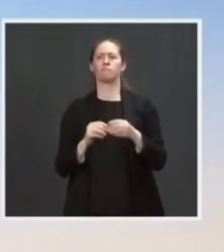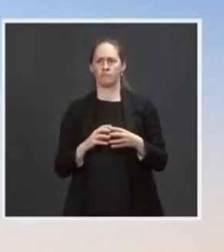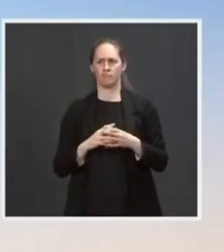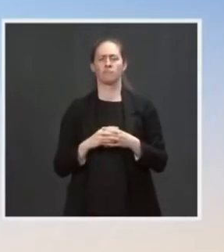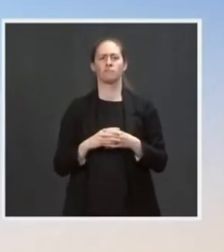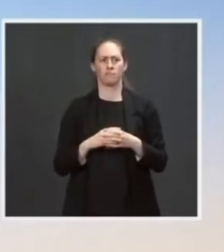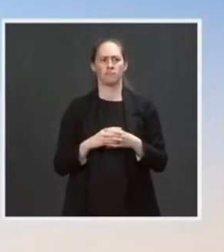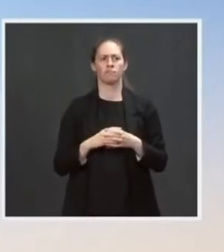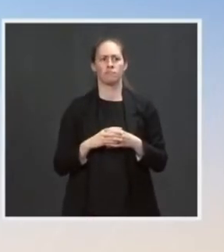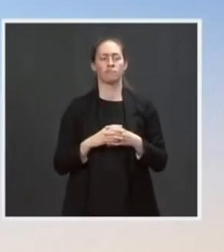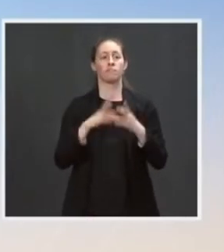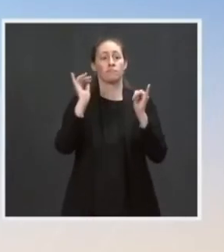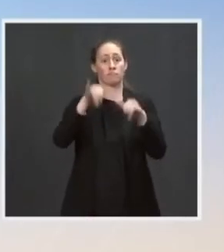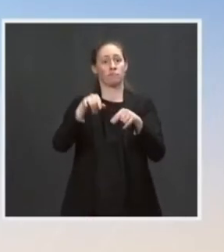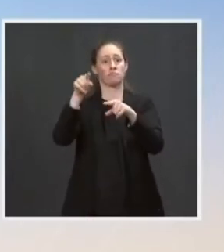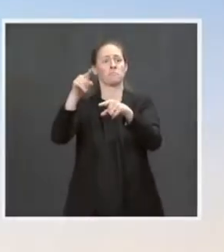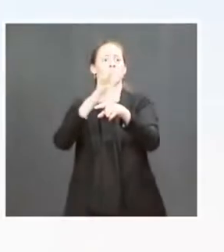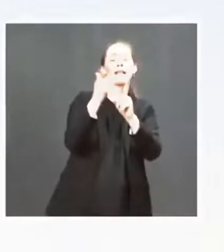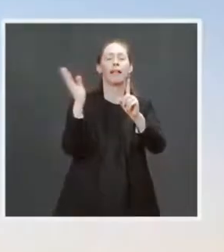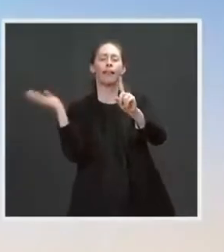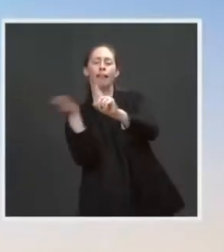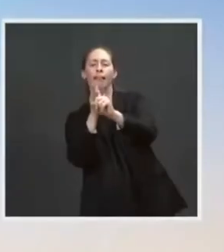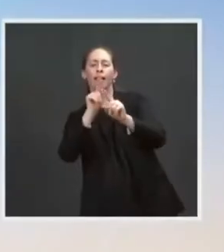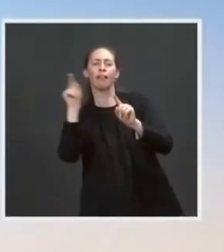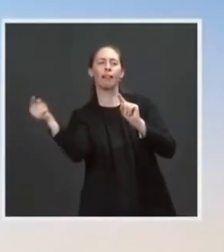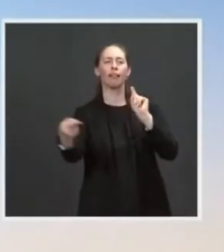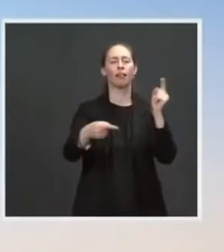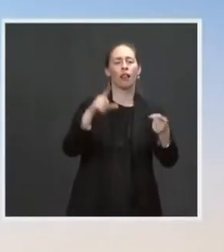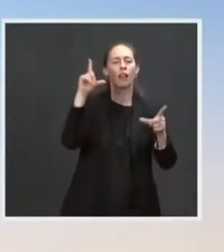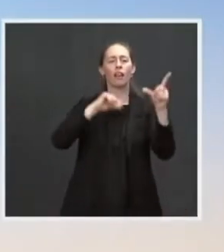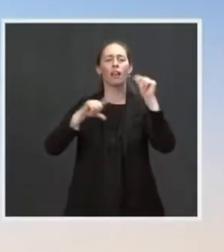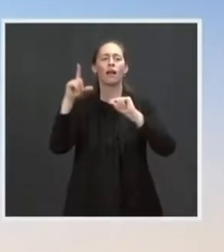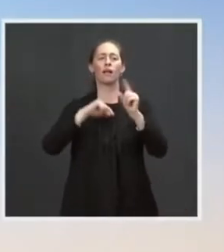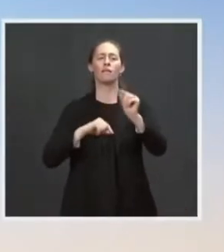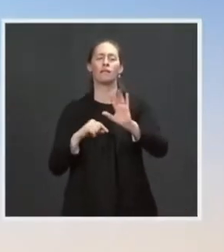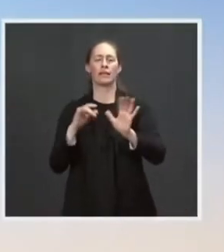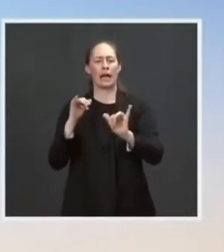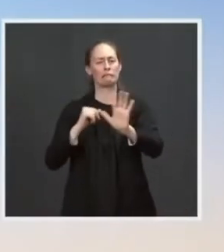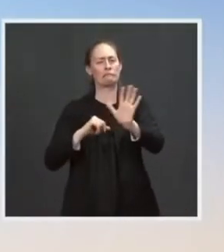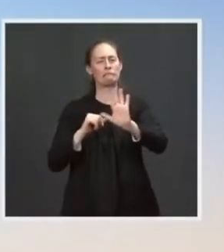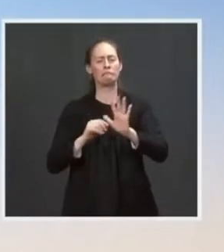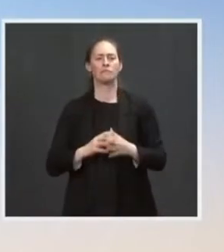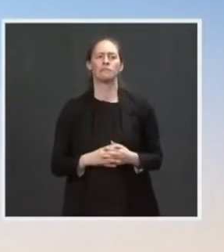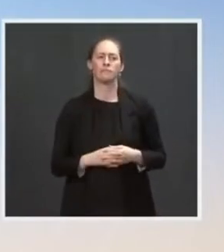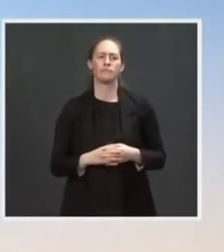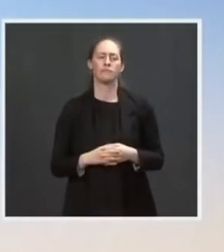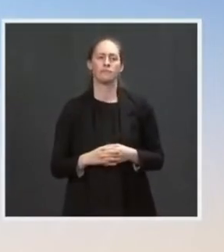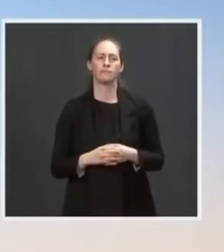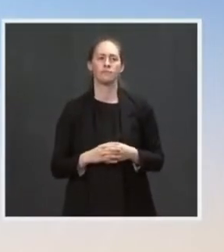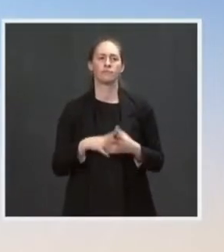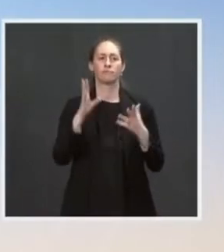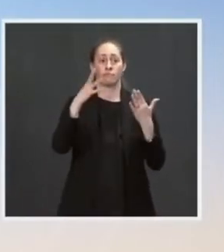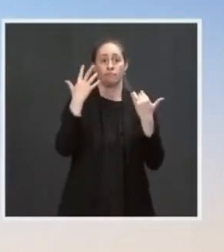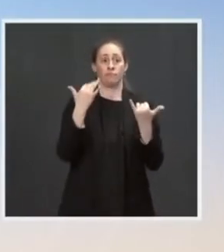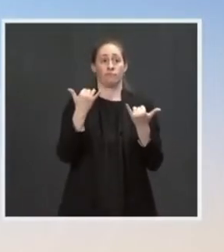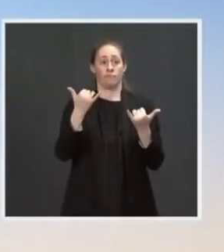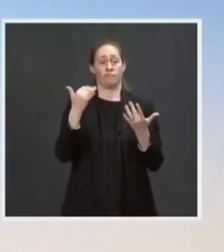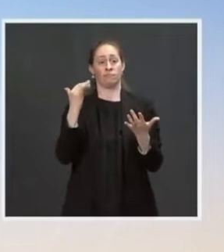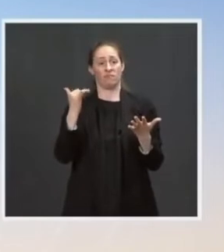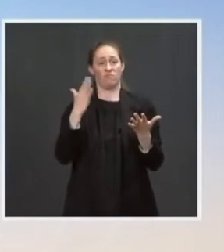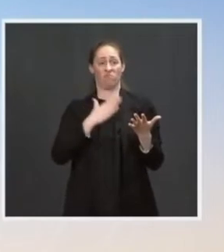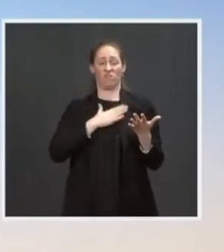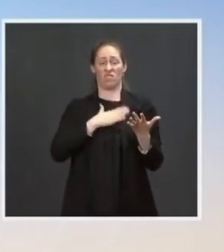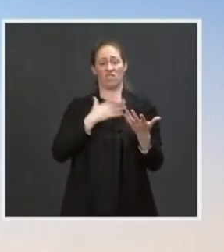American jobs in the steel and aluminum industries. I plan to use all the tools in my toolbox as aggressively as